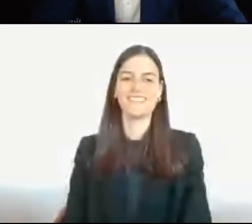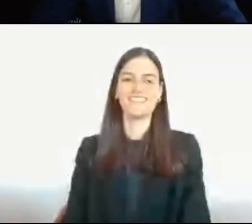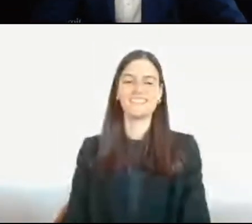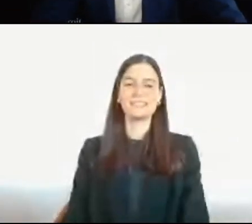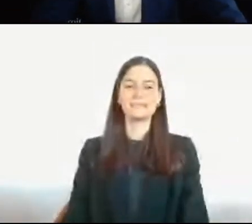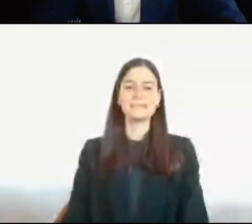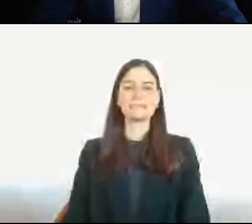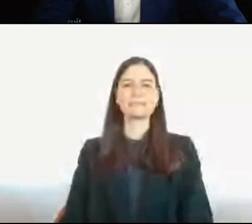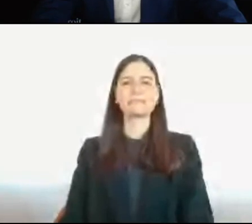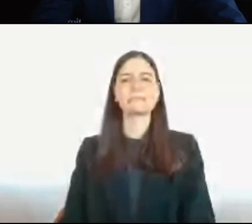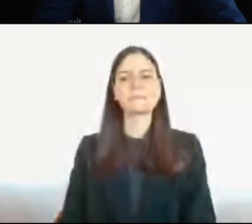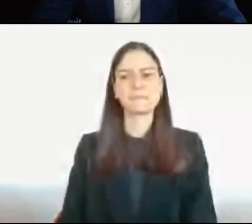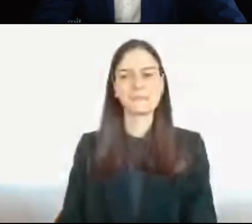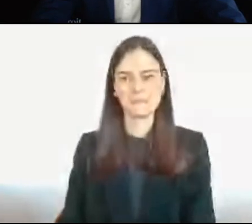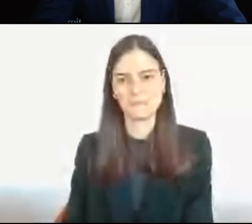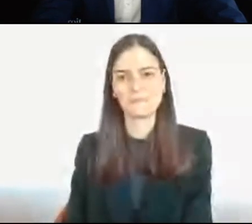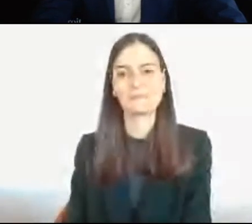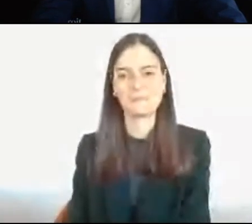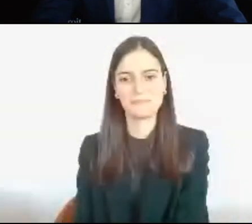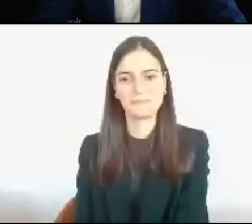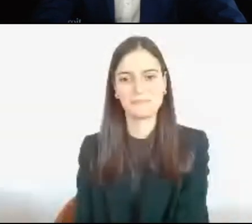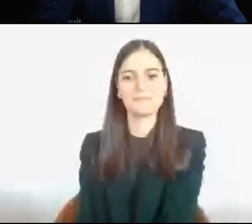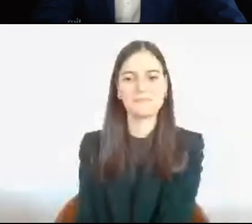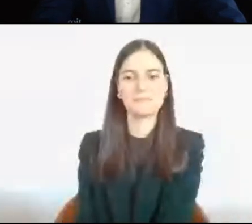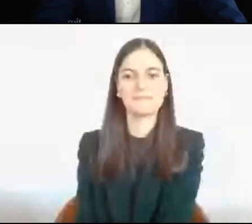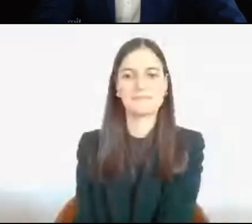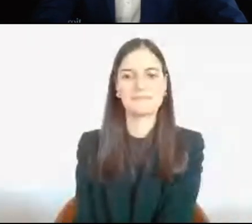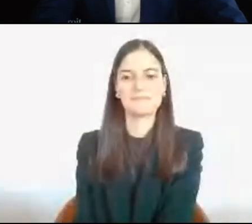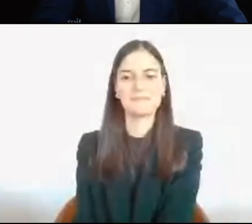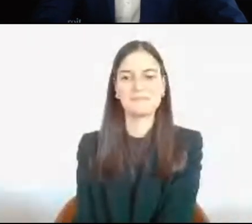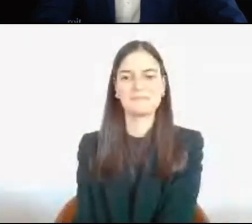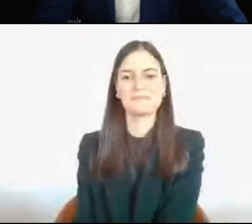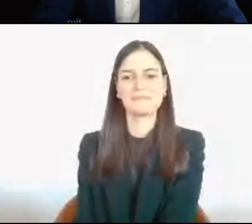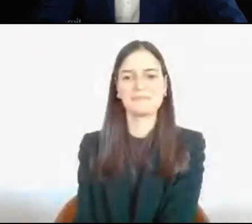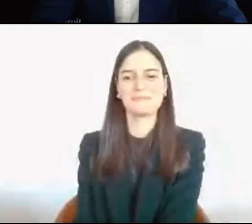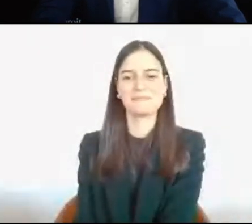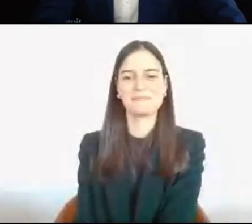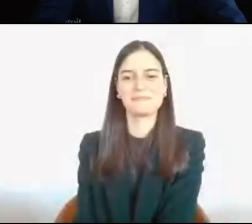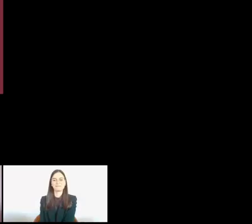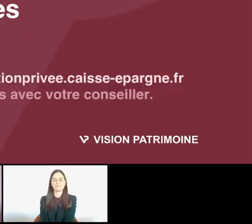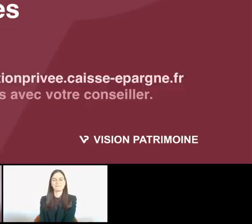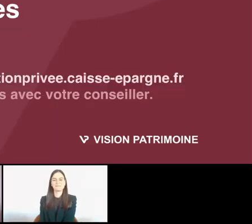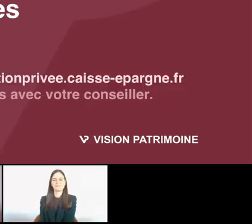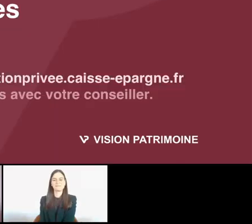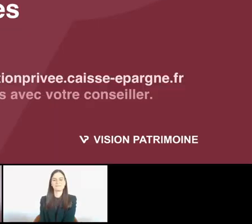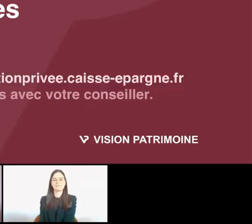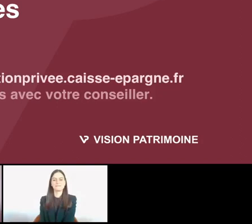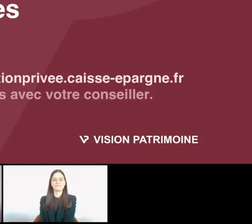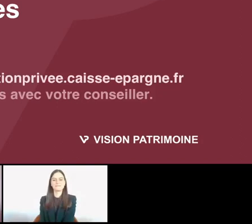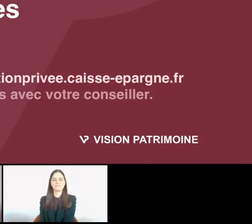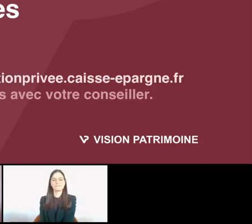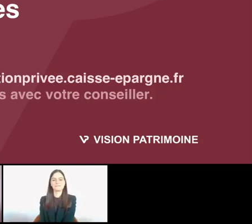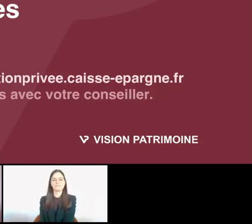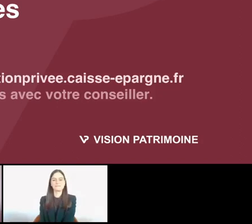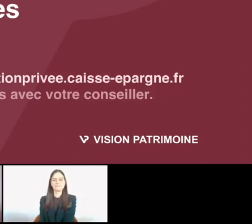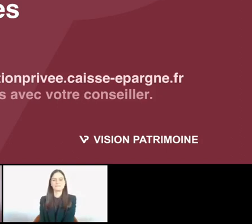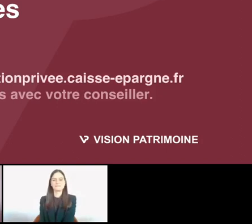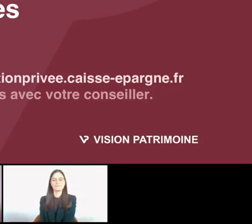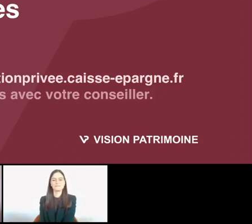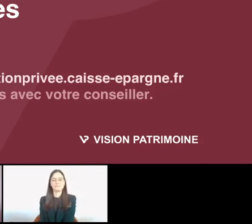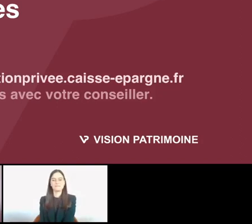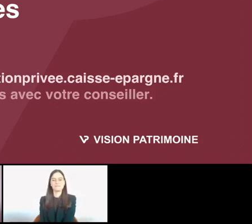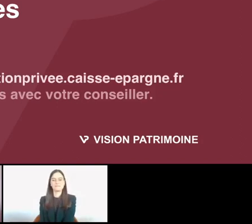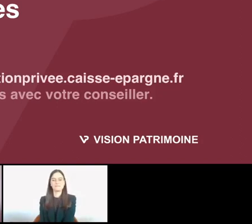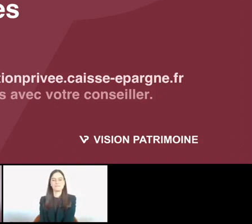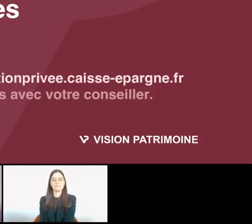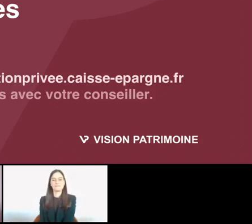les deux. Ce sera le mot de la fin. Merci d'avoir participé à ce webinaire Retraite et fiscalité de la Caisse d'épargne. Olivia Hégère, ingénieur patrimonial